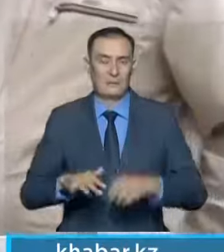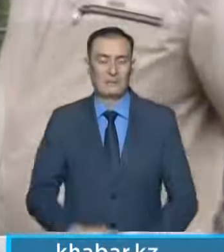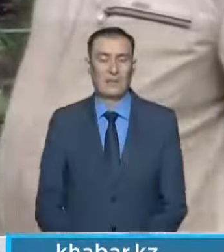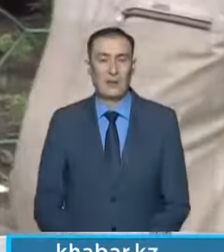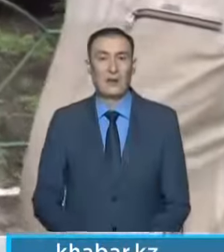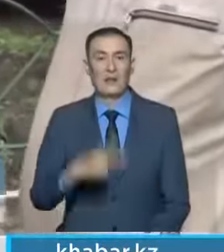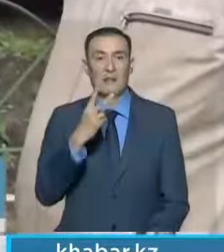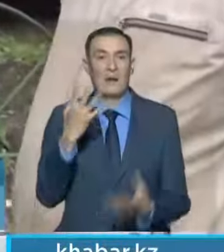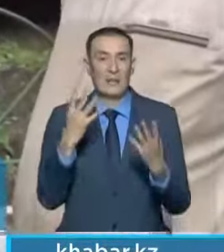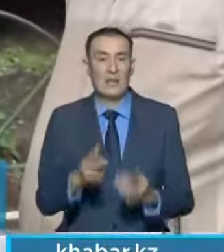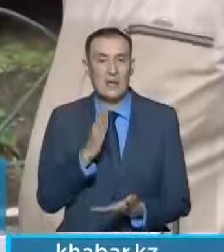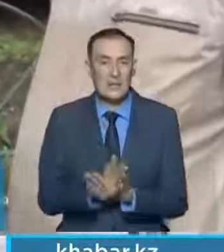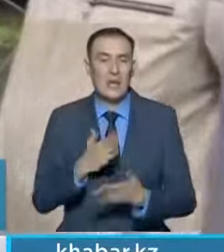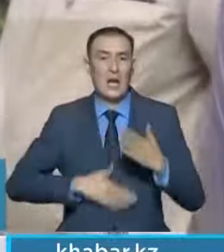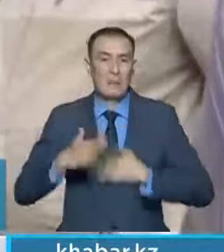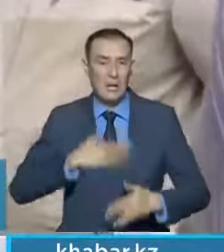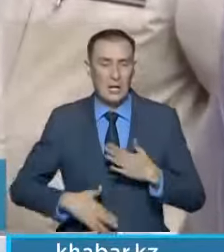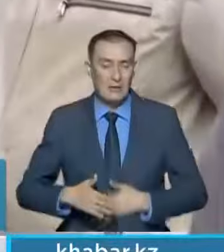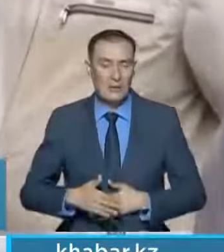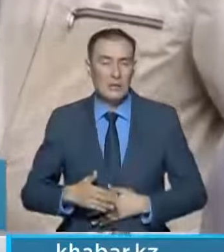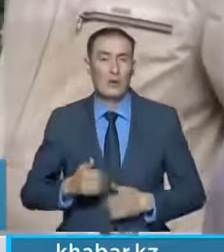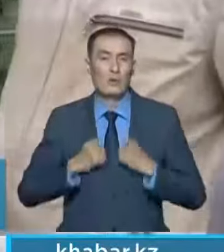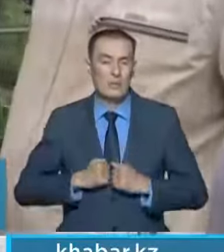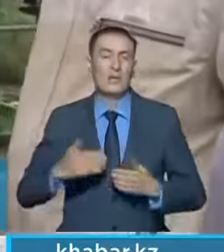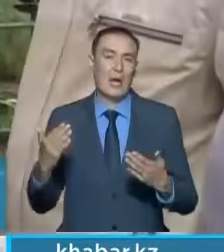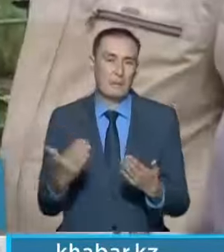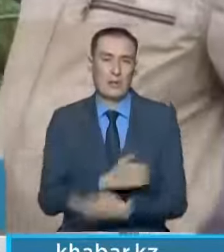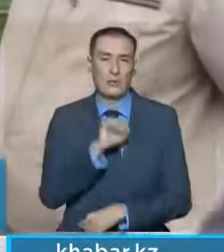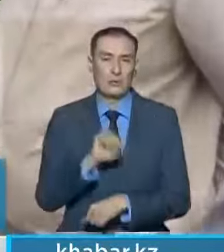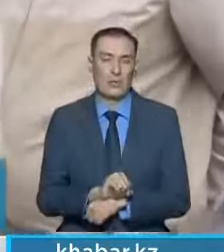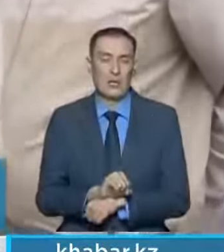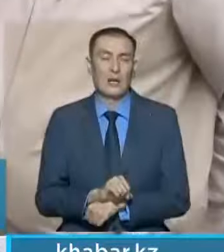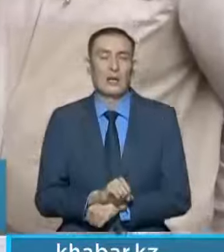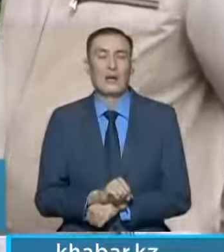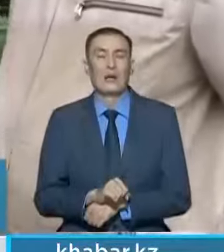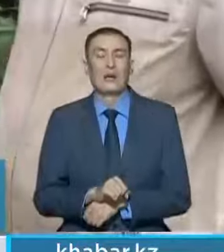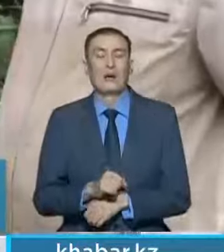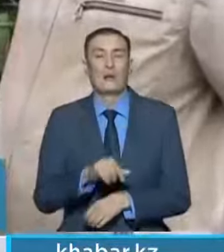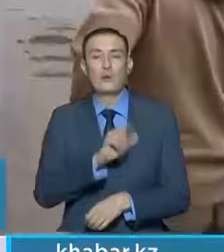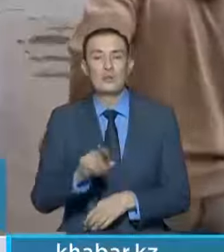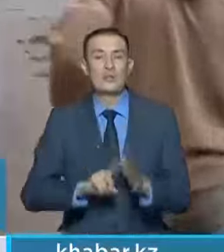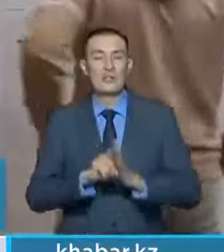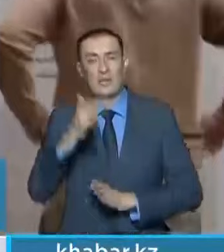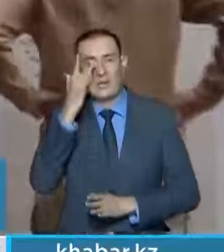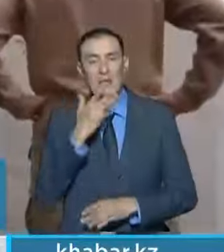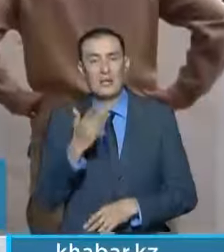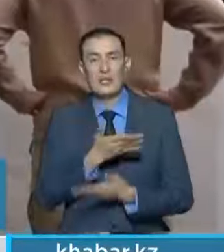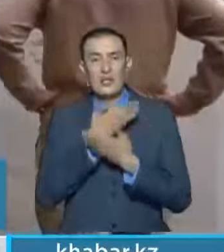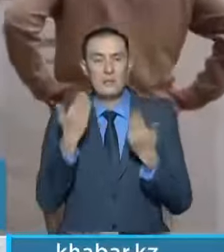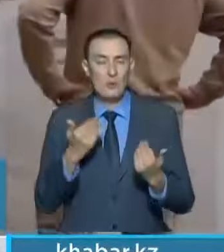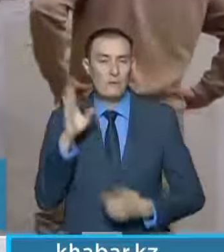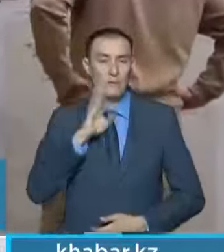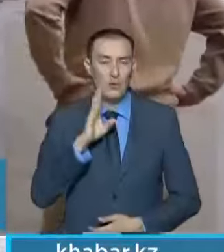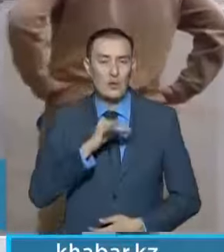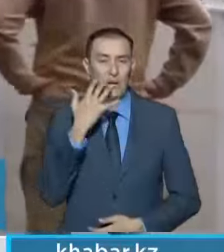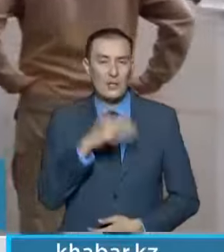Два дня дали, обрадовались, помылись, хоть грязь отмыли, обратно включили. Жители микрорайона Жасуркен с начала лета отрезаны от горячего водоснабжения.